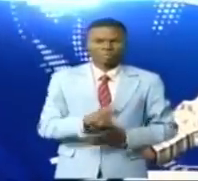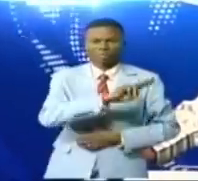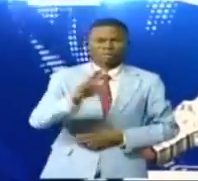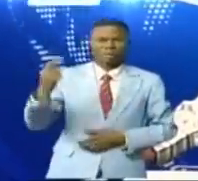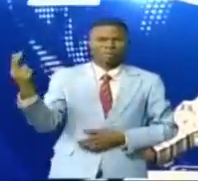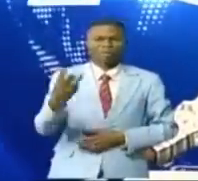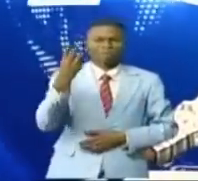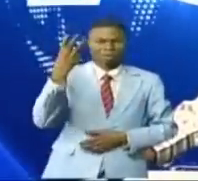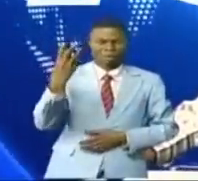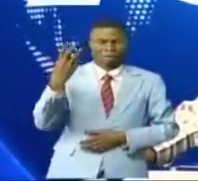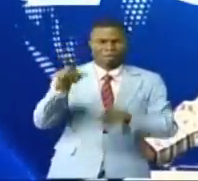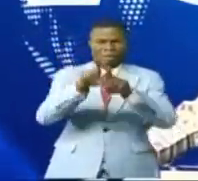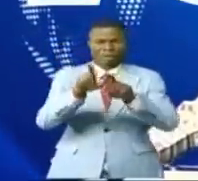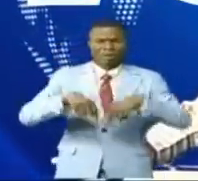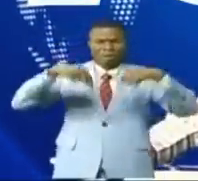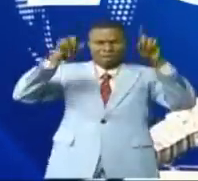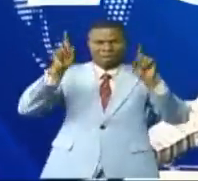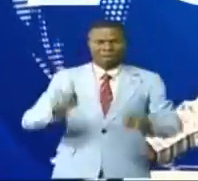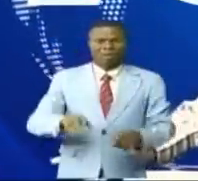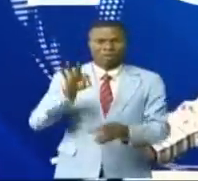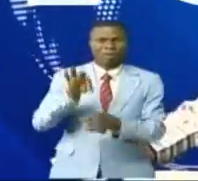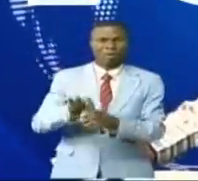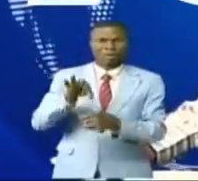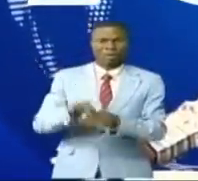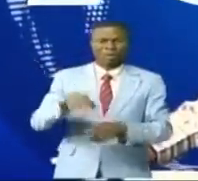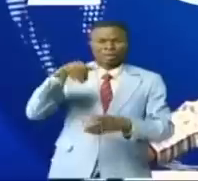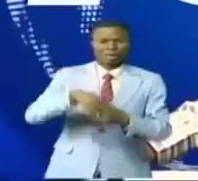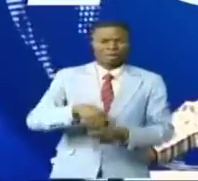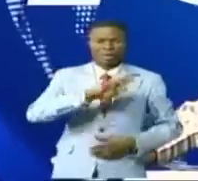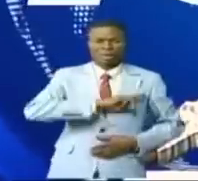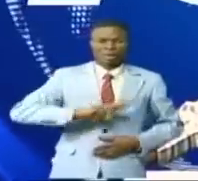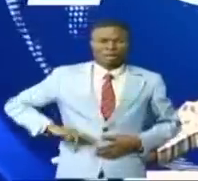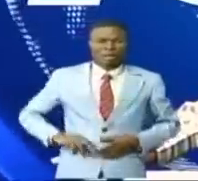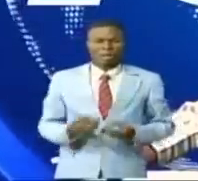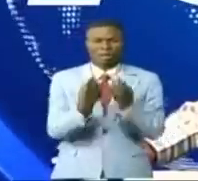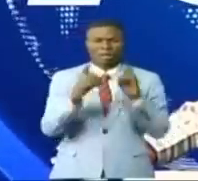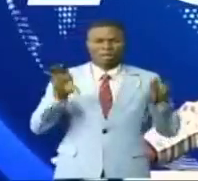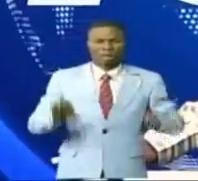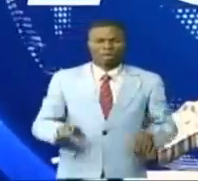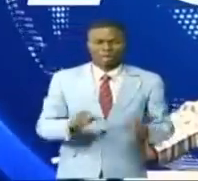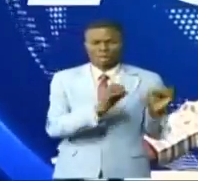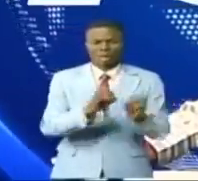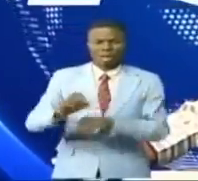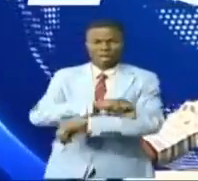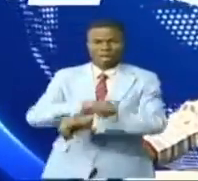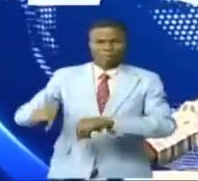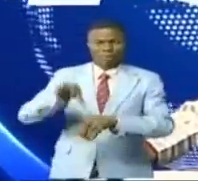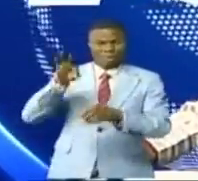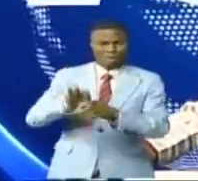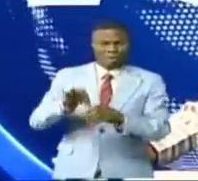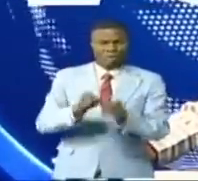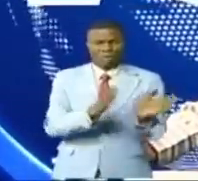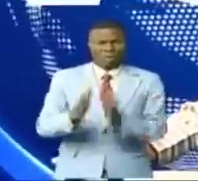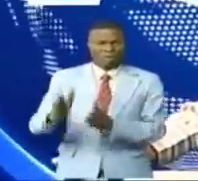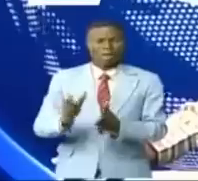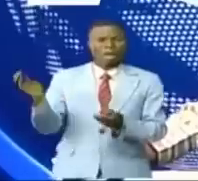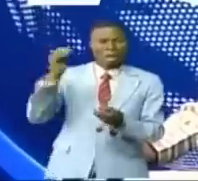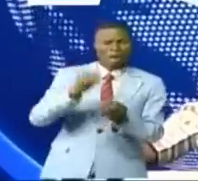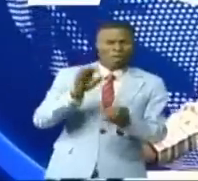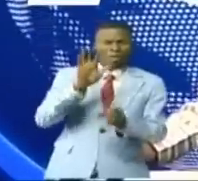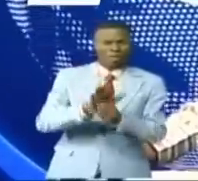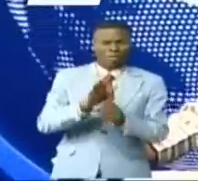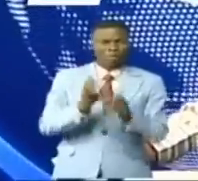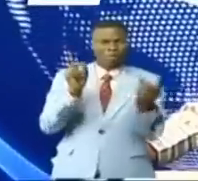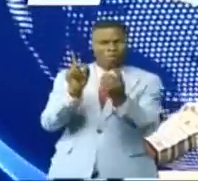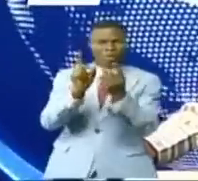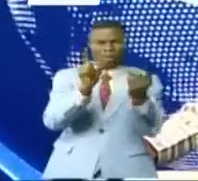2023, c'est également l'année électorale en République démocratique du Congo. La CENI se prépare quant à ce. Elle multiplie de